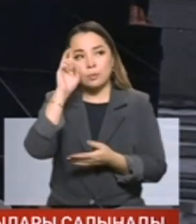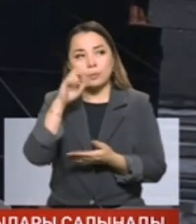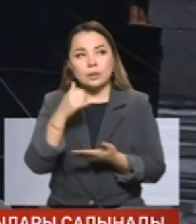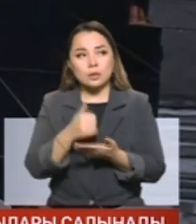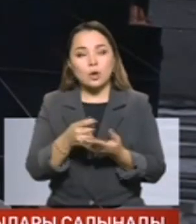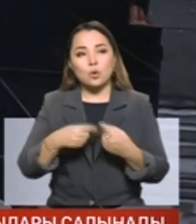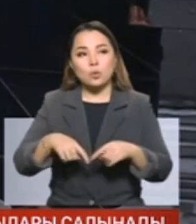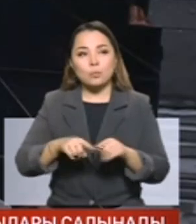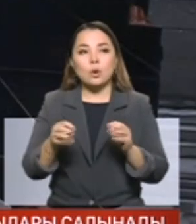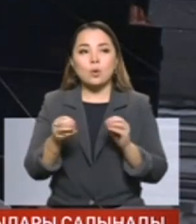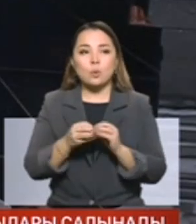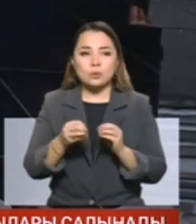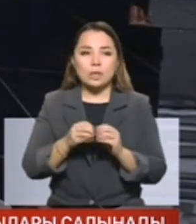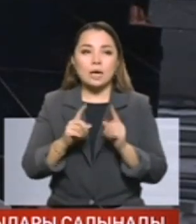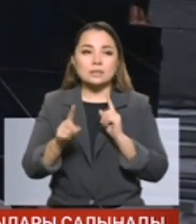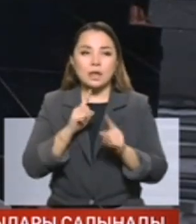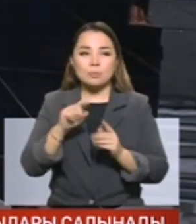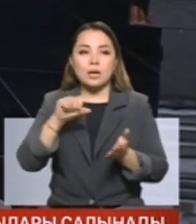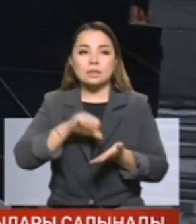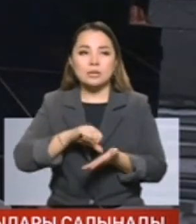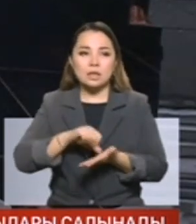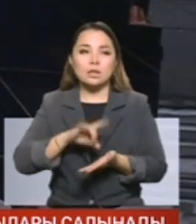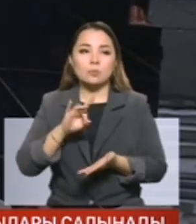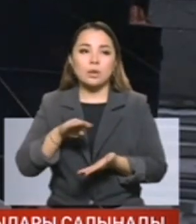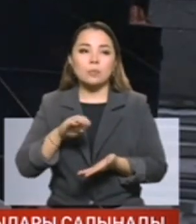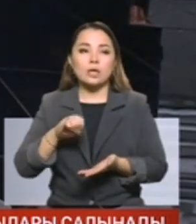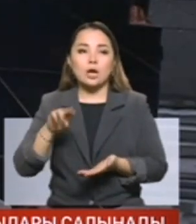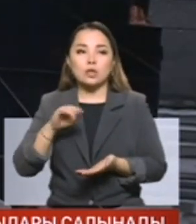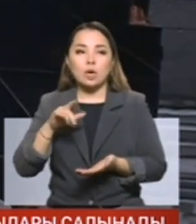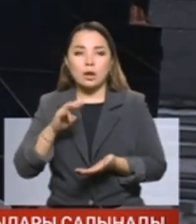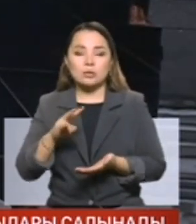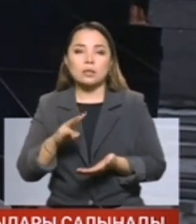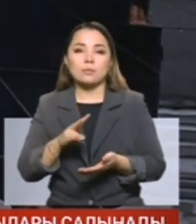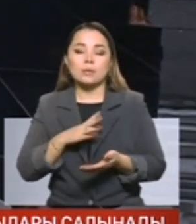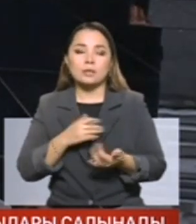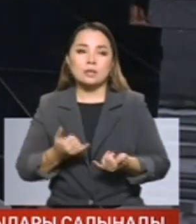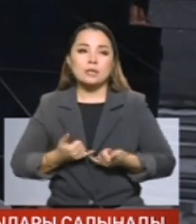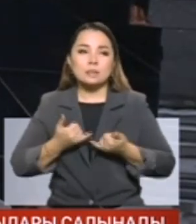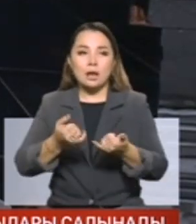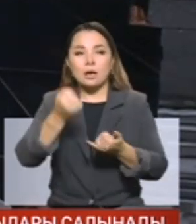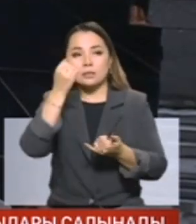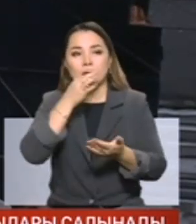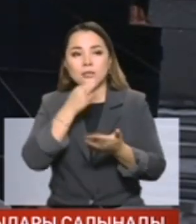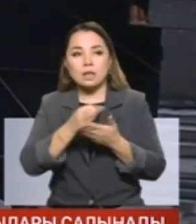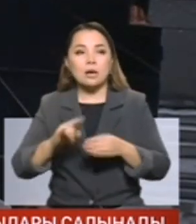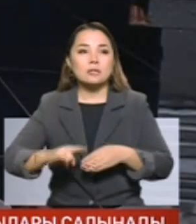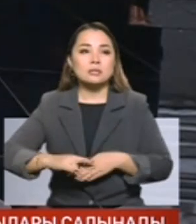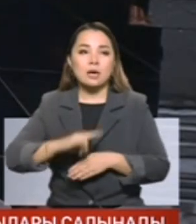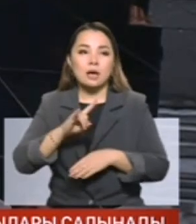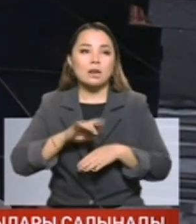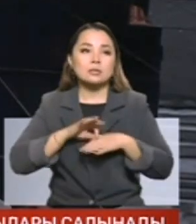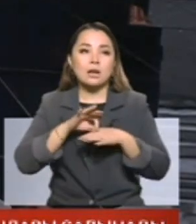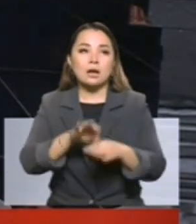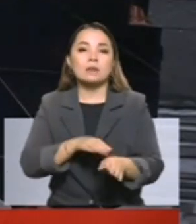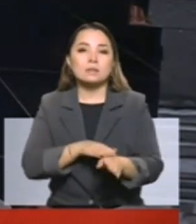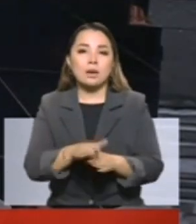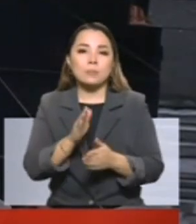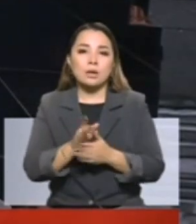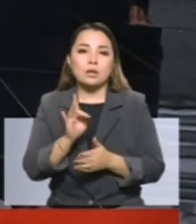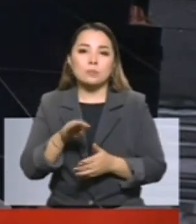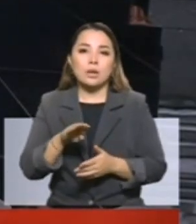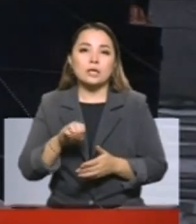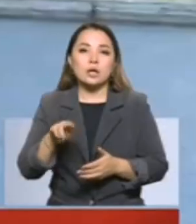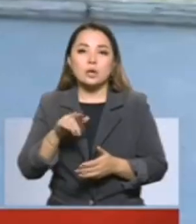мемлекеттері ұйымының 10-ші саммитіне қатысқан Режеп Тайып Ердоғанға ілтипат білдіріп, елорда әуежайынан шығарып салды. Ал Режеп